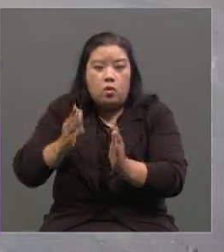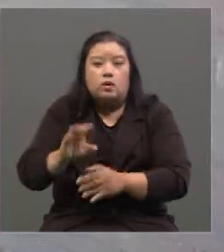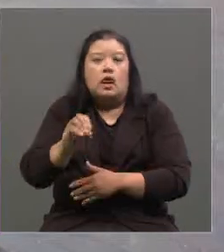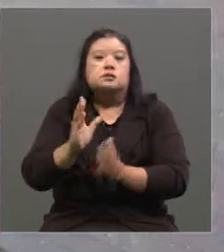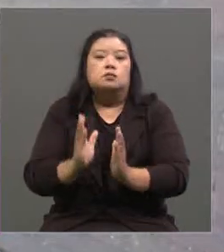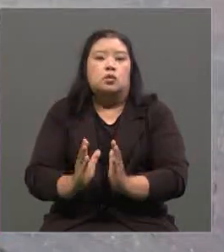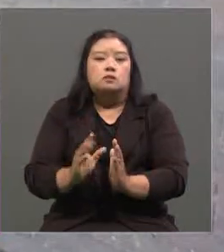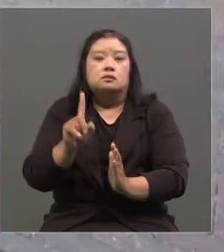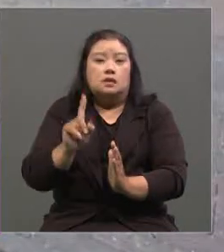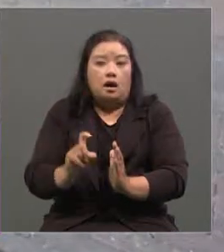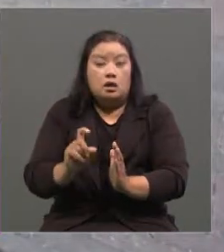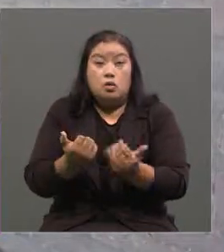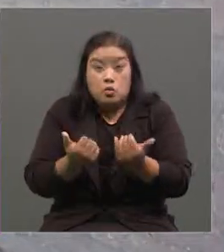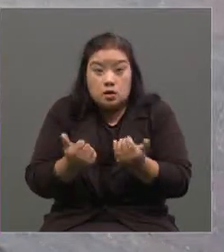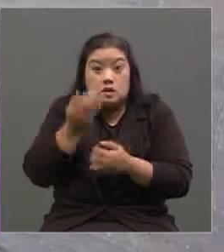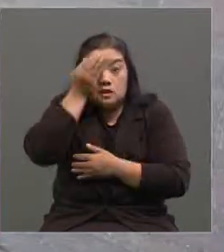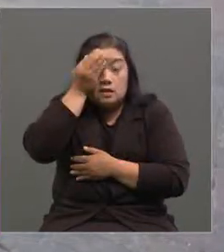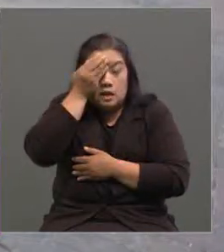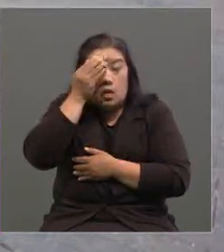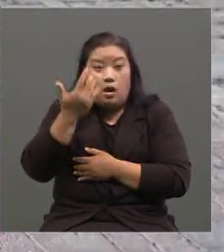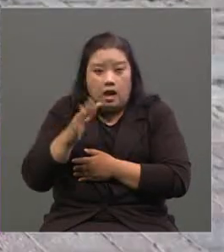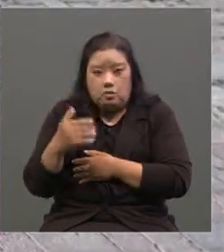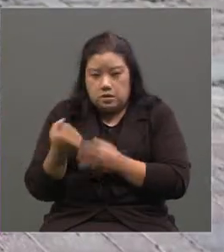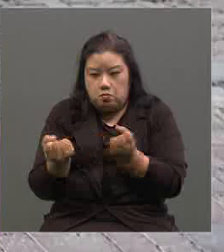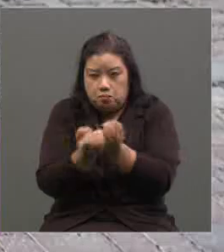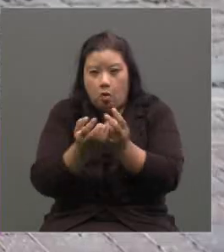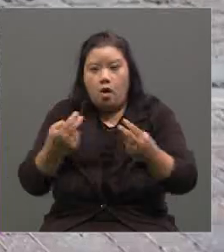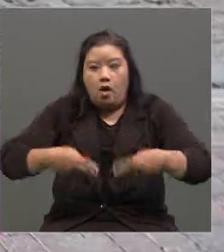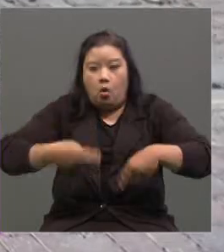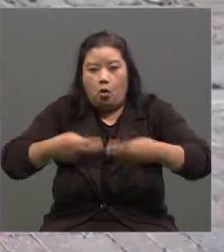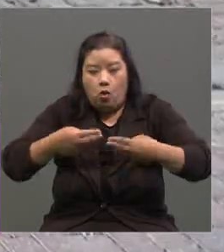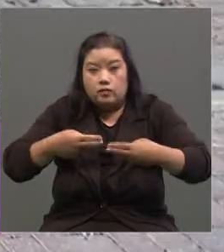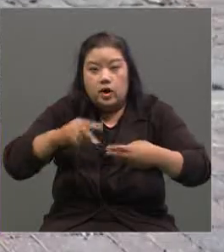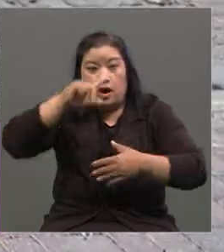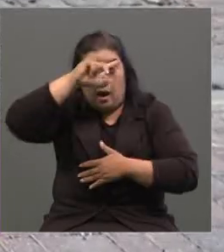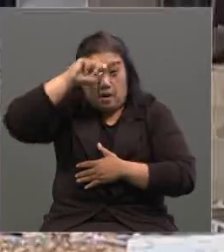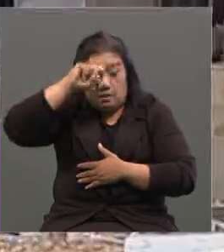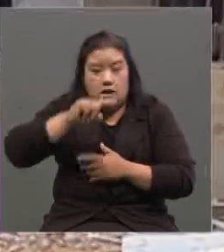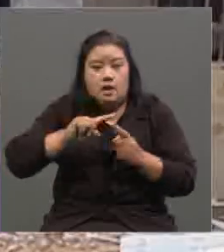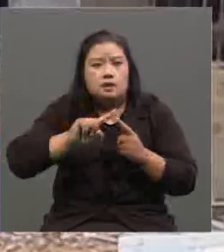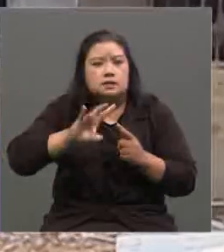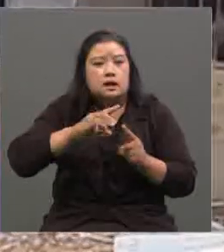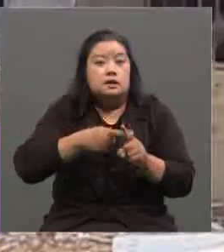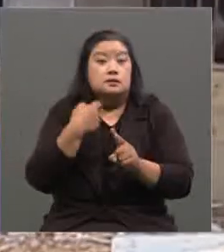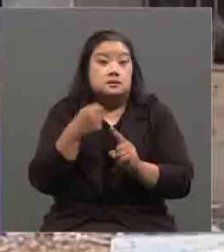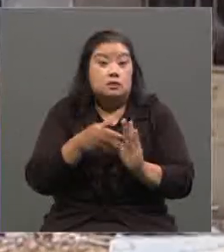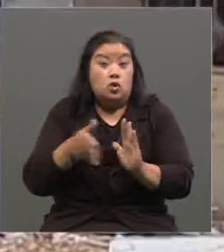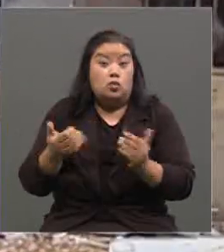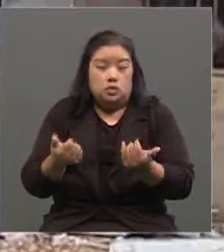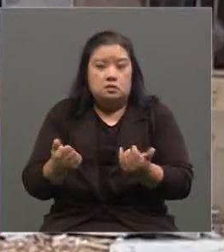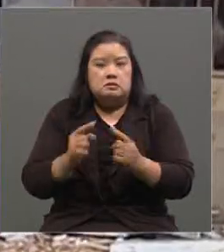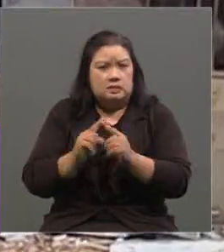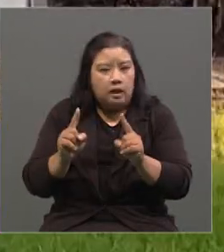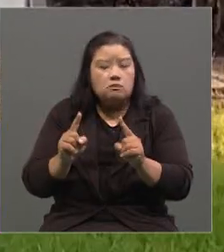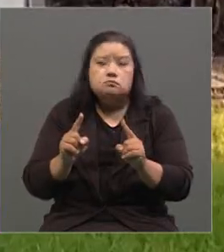คนแล้วนับจากที่อิสราเอลได้ปฏิบัติการตอบโต้กลุ่มฮามาสอย่างต่อเนื่องตั้งแต่วันที่ 7ตุลาคมเป็นต้นมาแต่ก็ไม่ได้มีการ